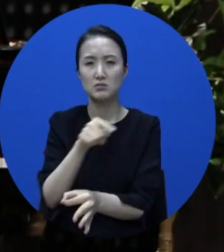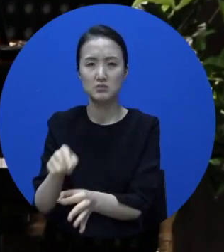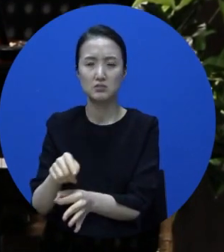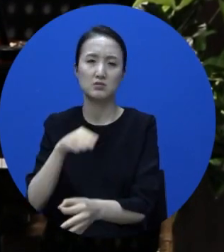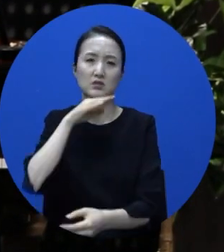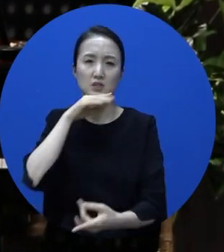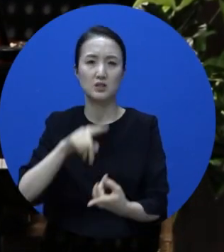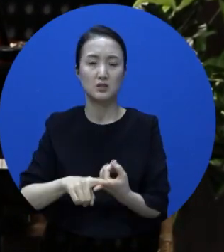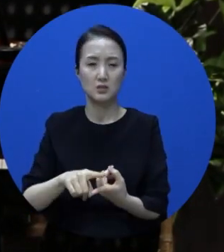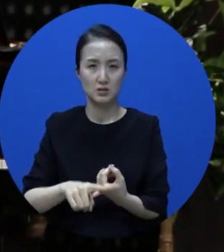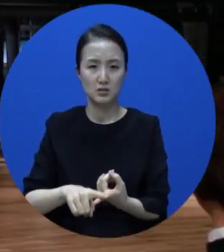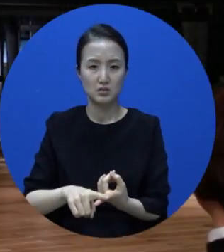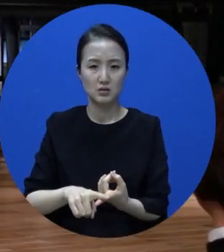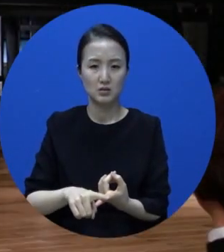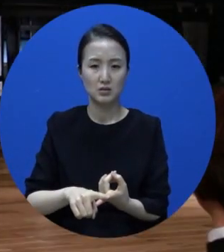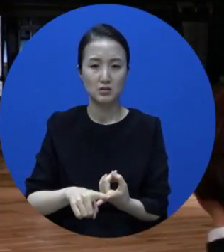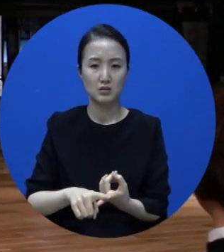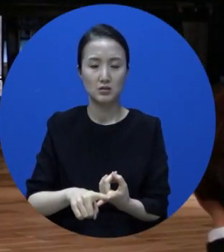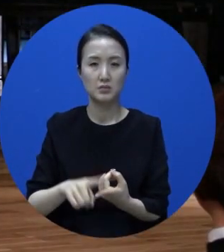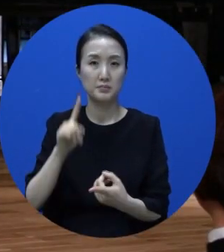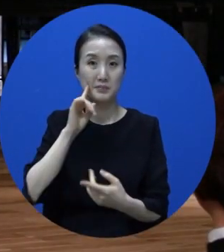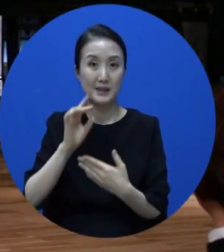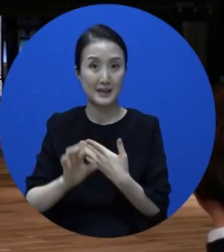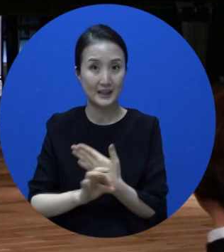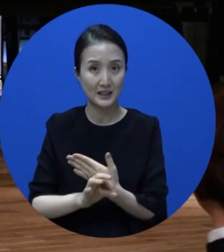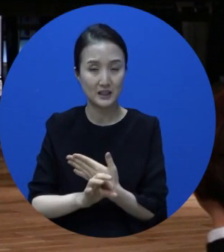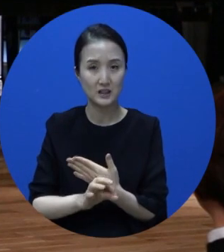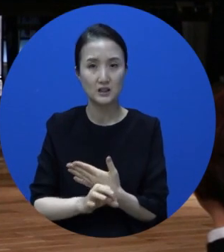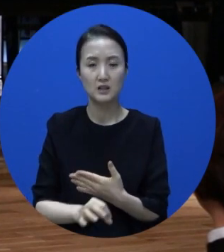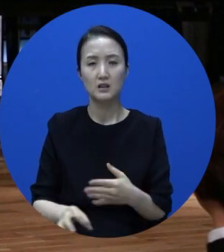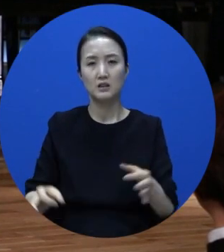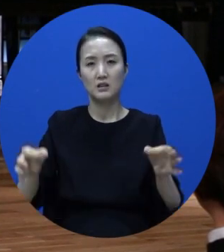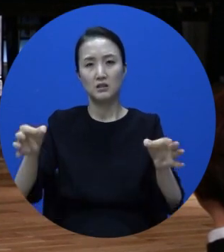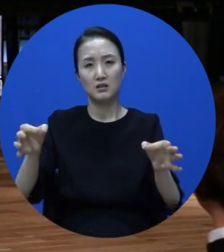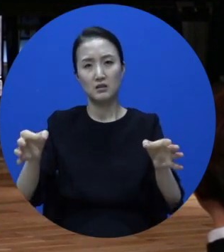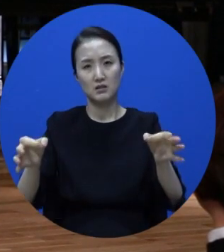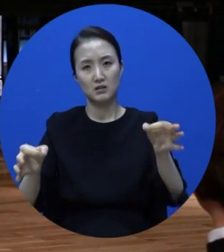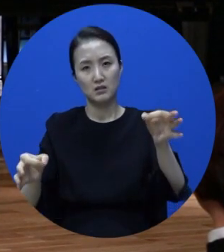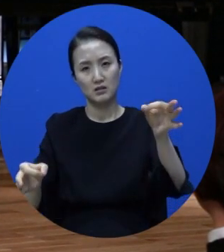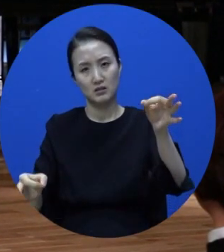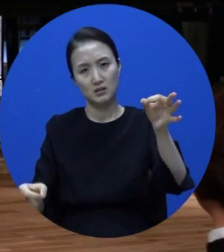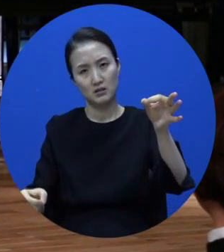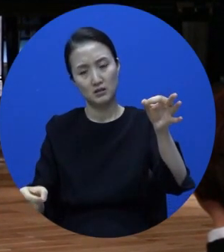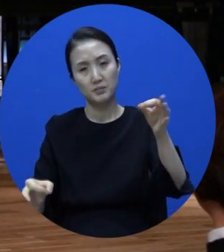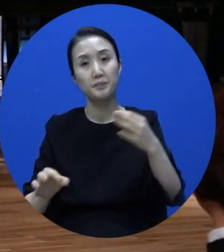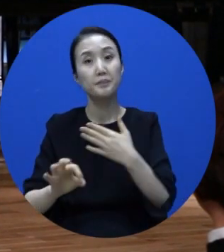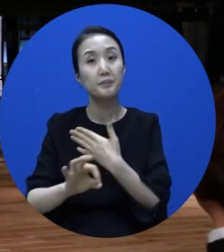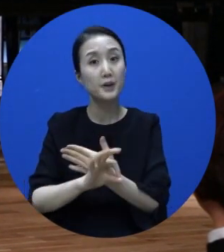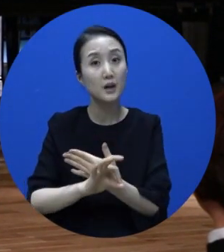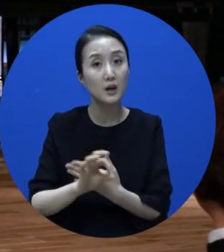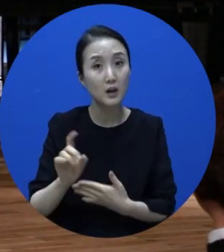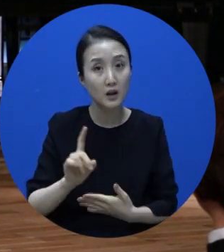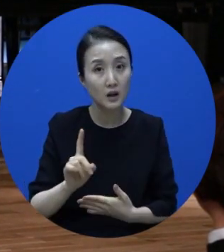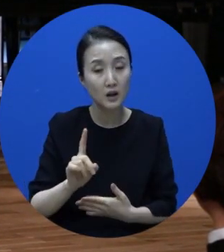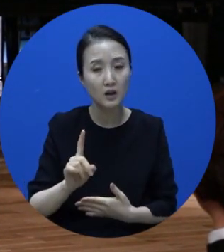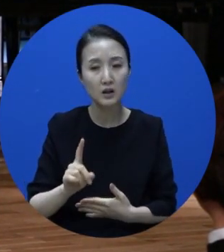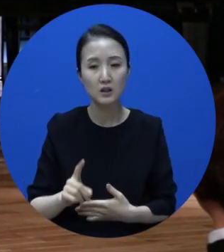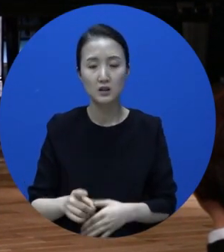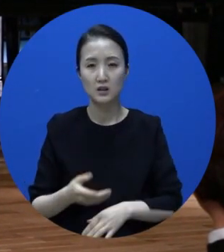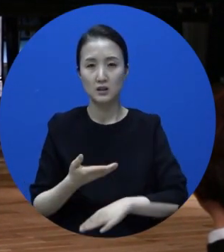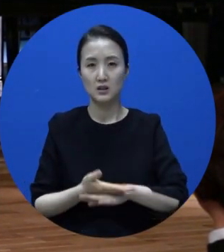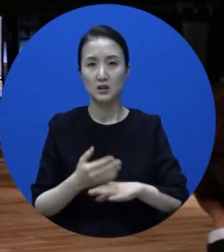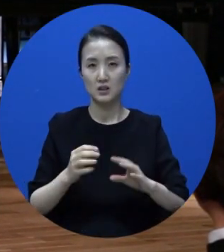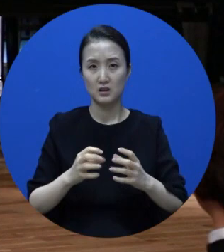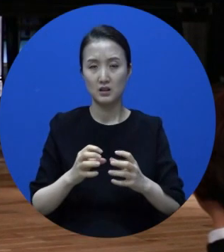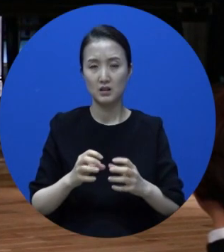떨어집니다 그러면 금리가 떨어지고 도내 가치가 떨어지면 신흥국에 투자했던 외국인